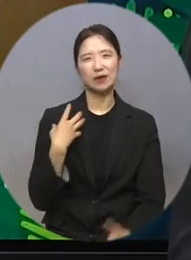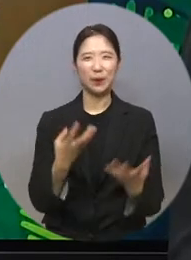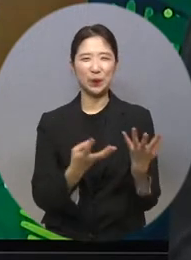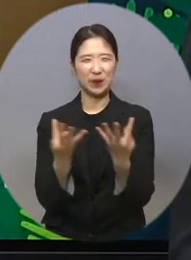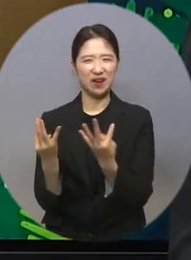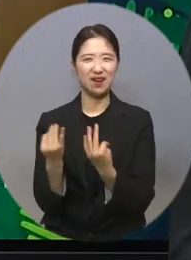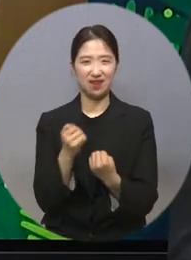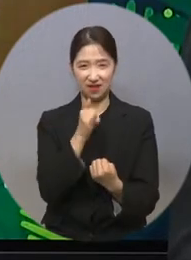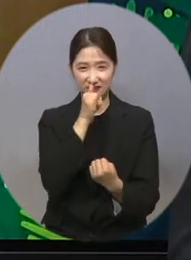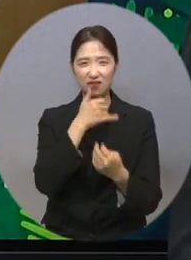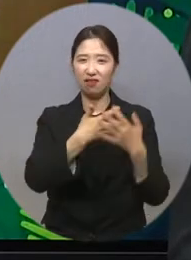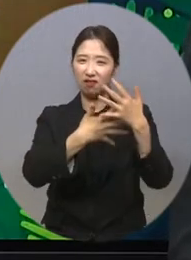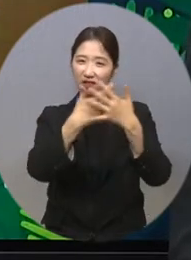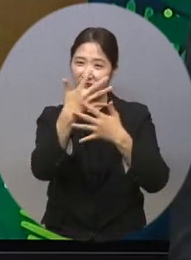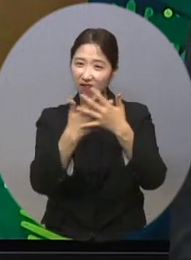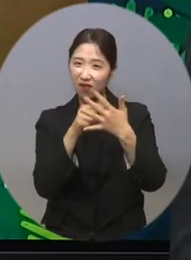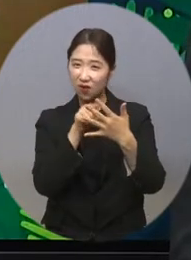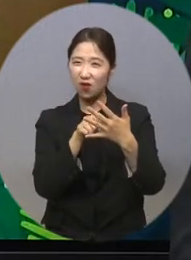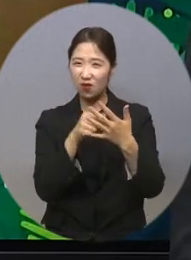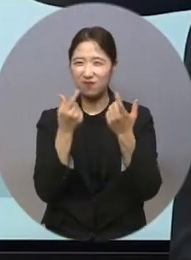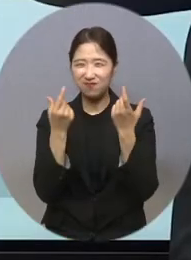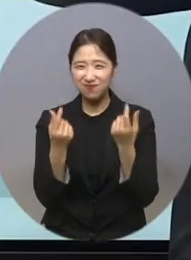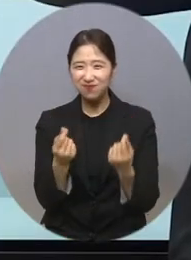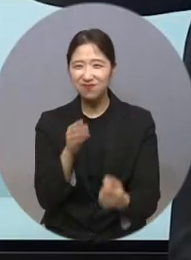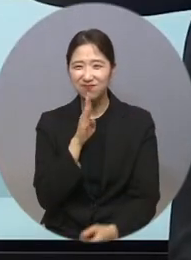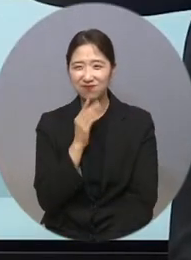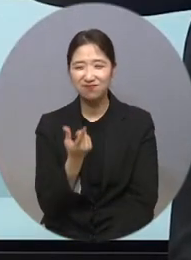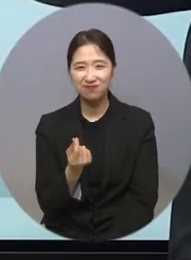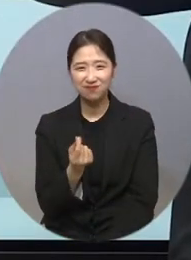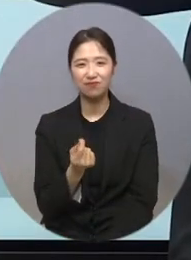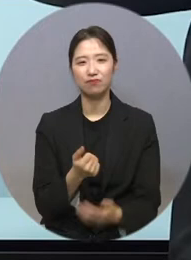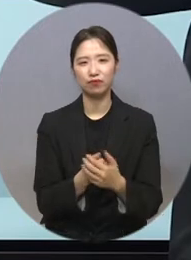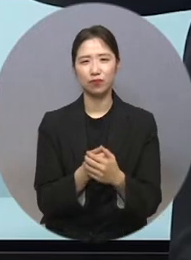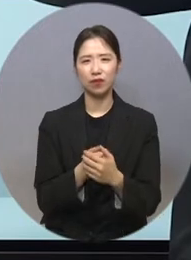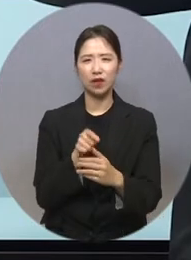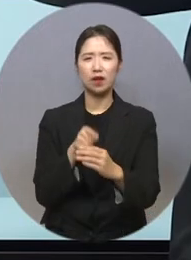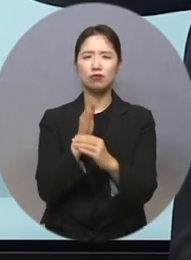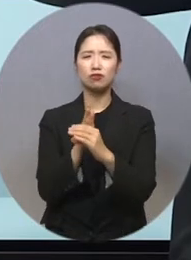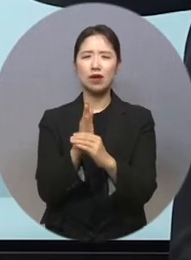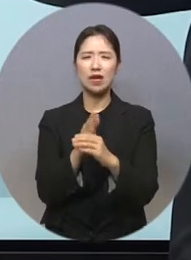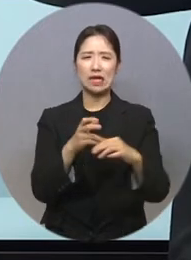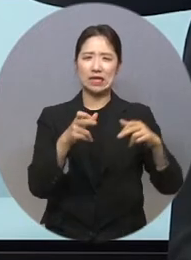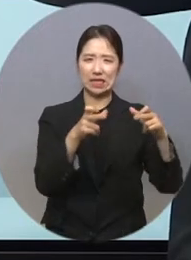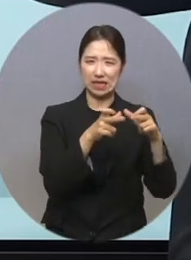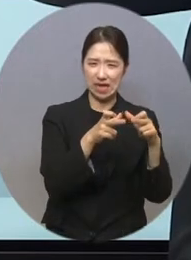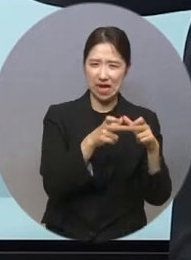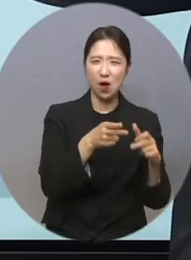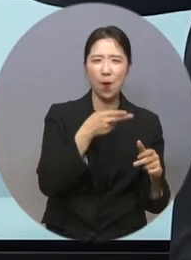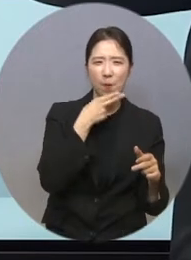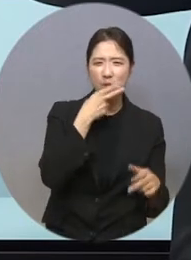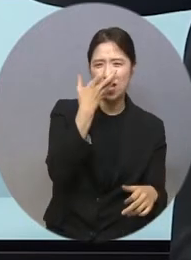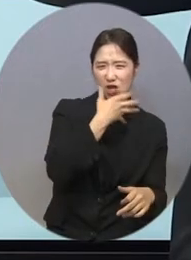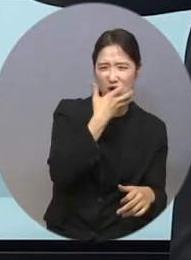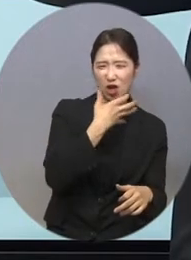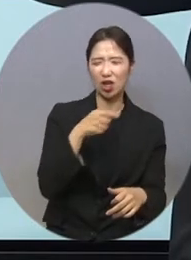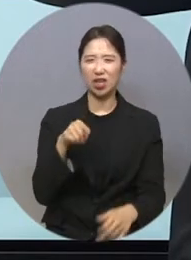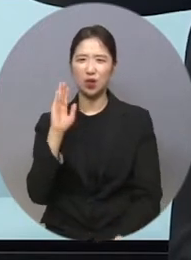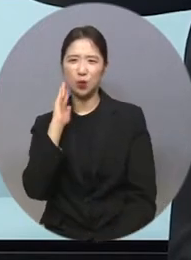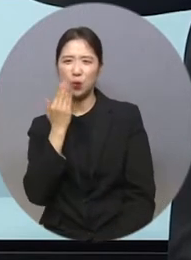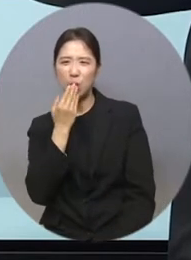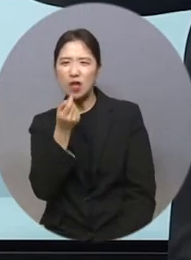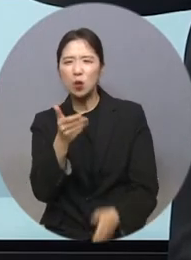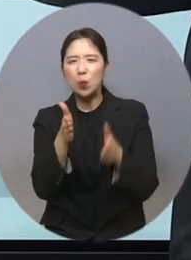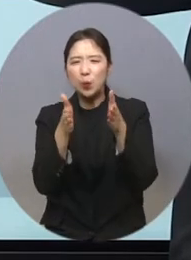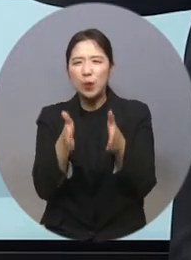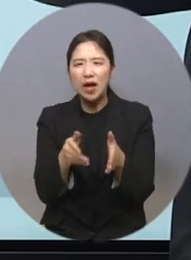하잖아요. 영화에서도 그런 부분을 느꼈다 말씀 주시는 것 같아요. 그 중간에 어떤 비장애인과 청인과의 갭이 있는데